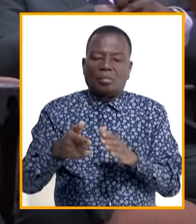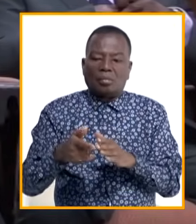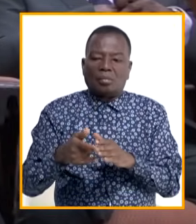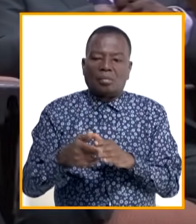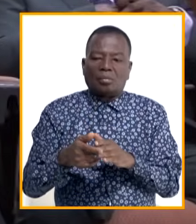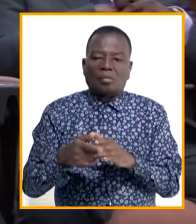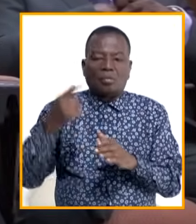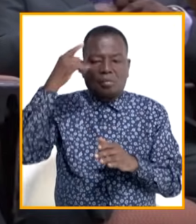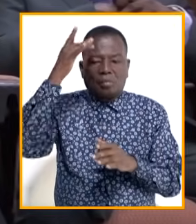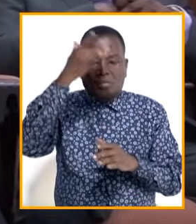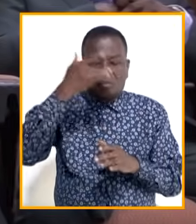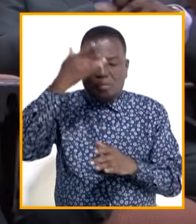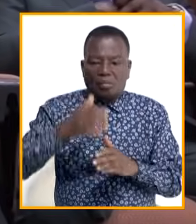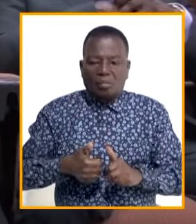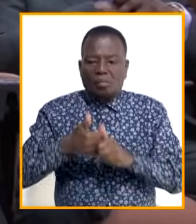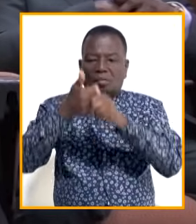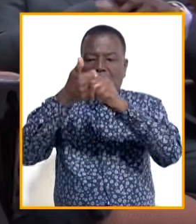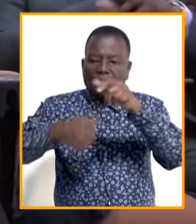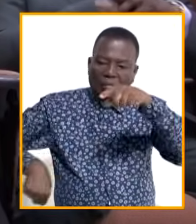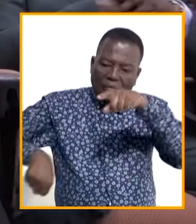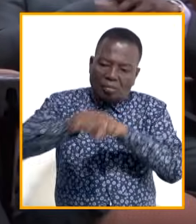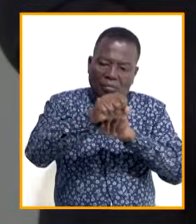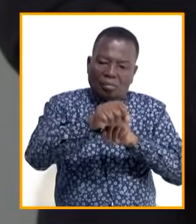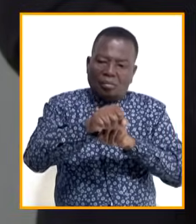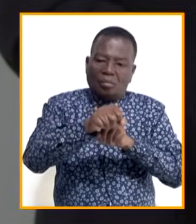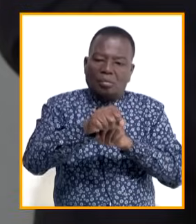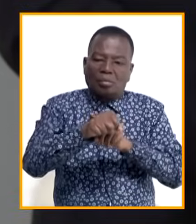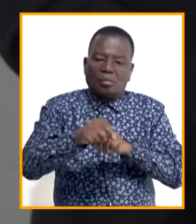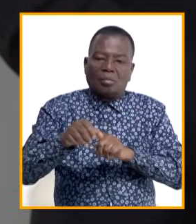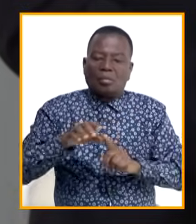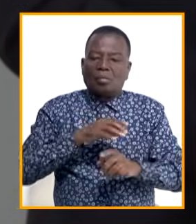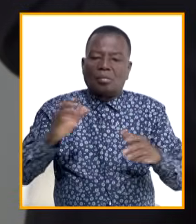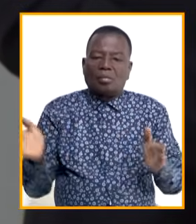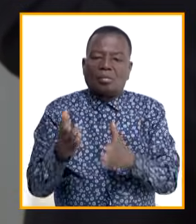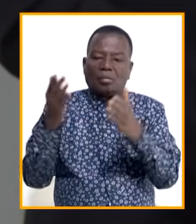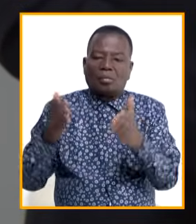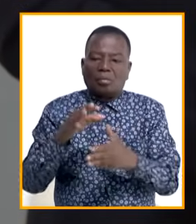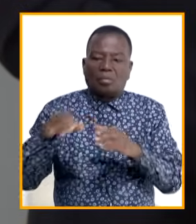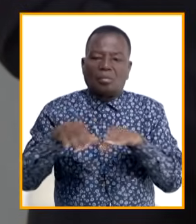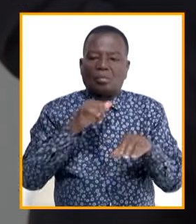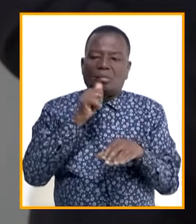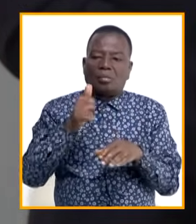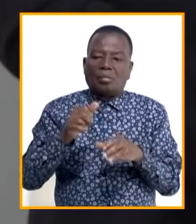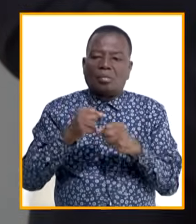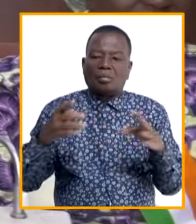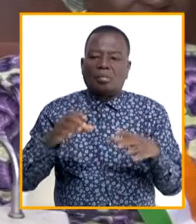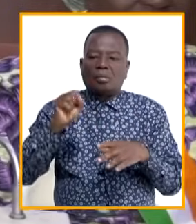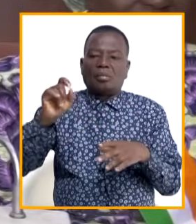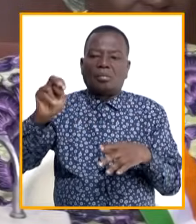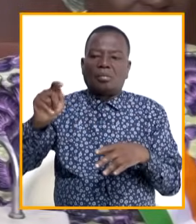qui concerne la Coupe d'Afrique des Nations de football Made in Côte d'Ivoire, le train de la mobilisation ne se fera pas sans le